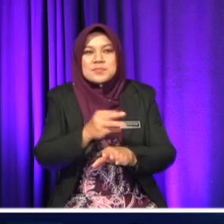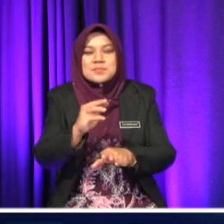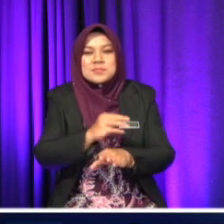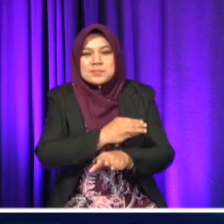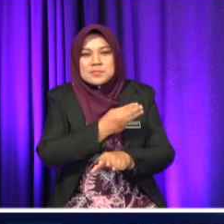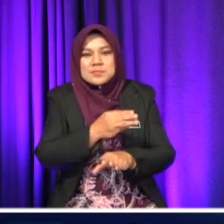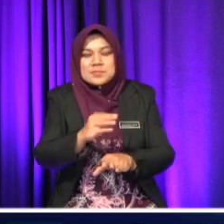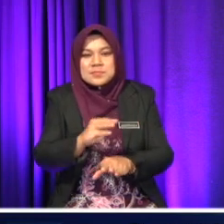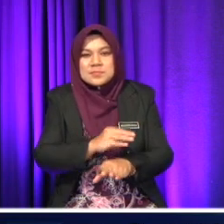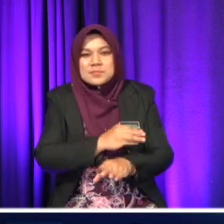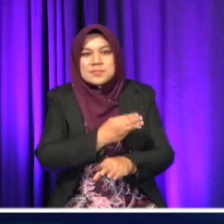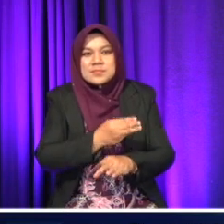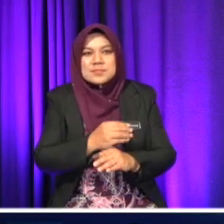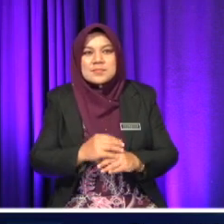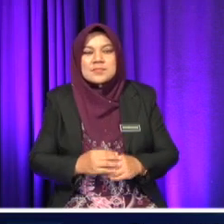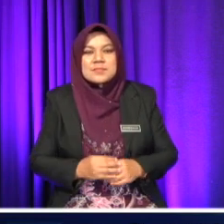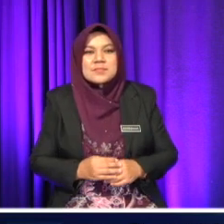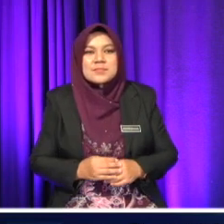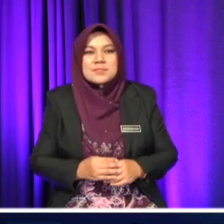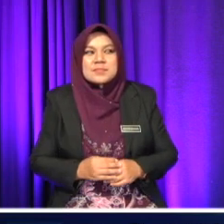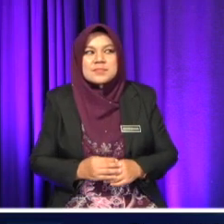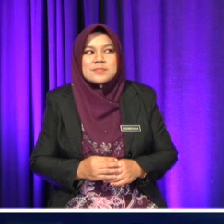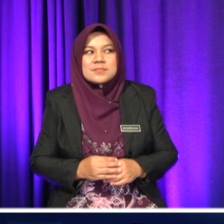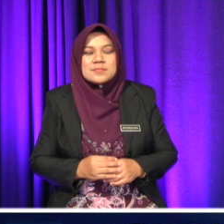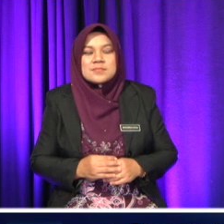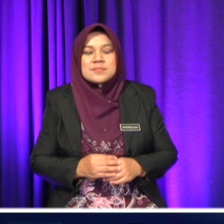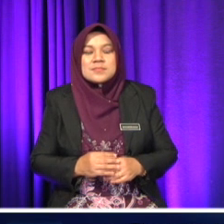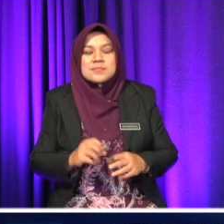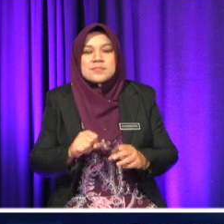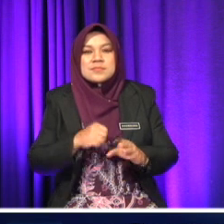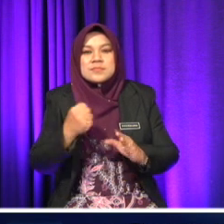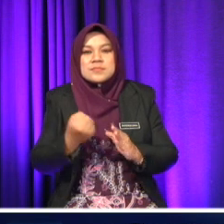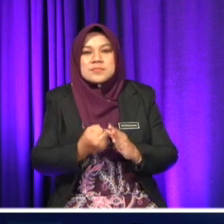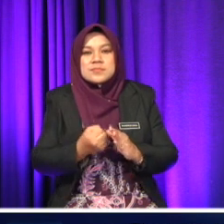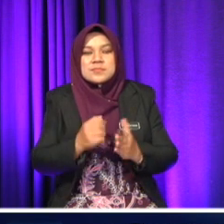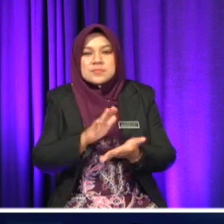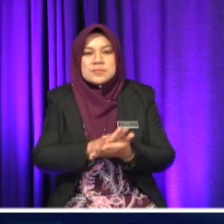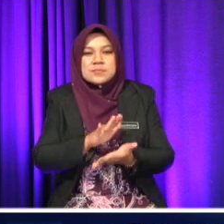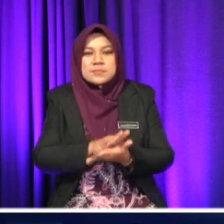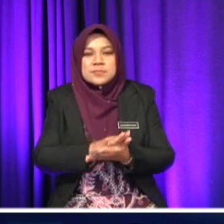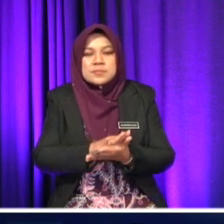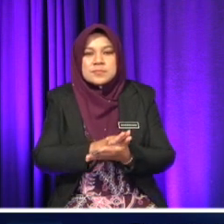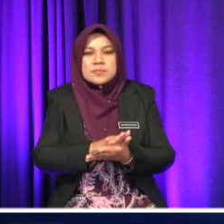segera ditangani suasana sekolah